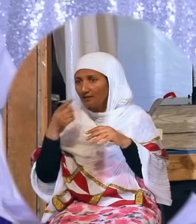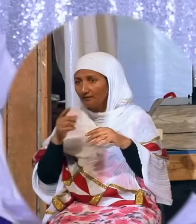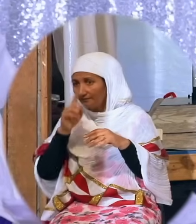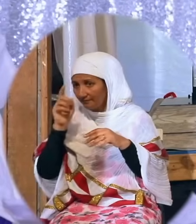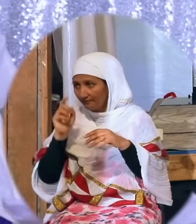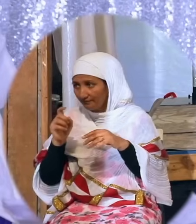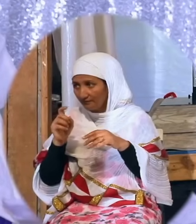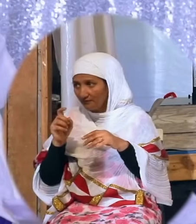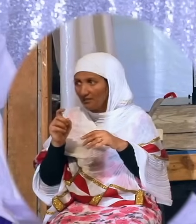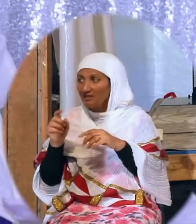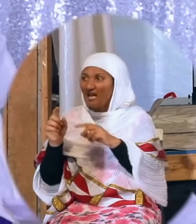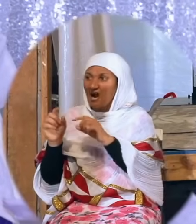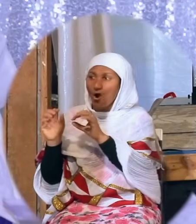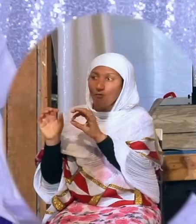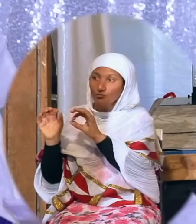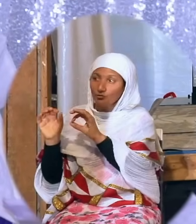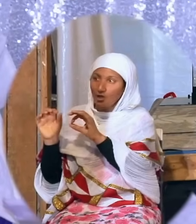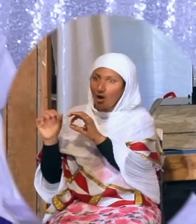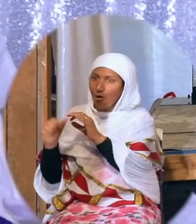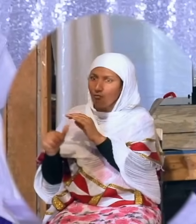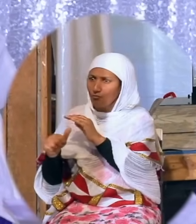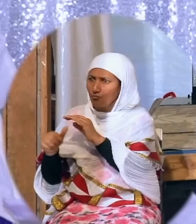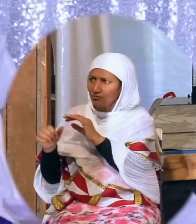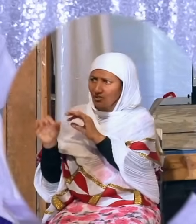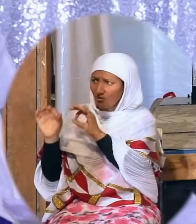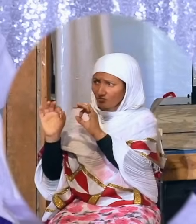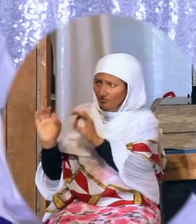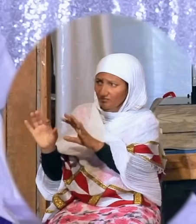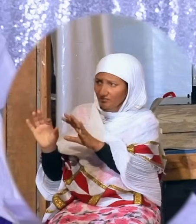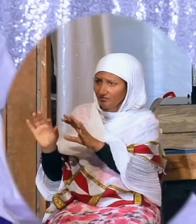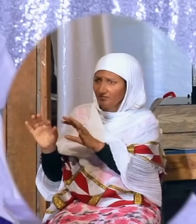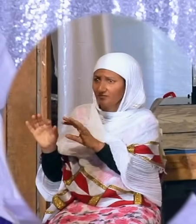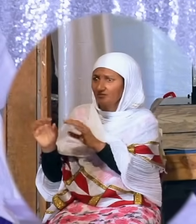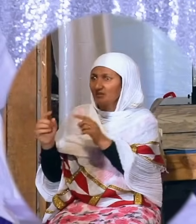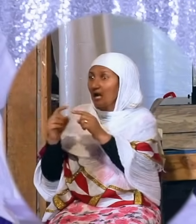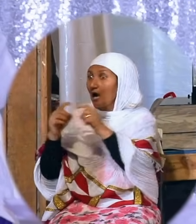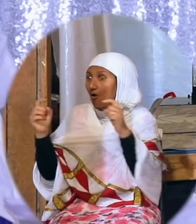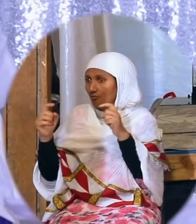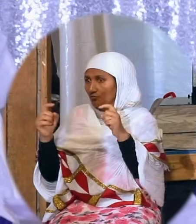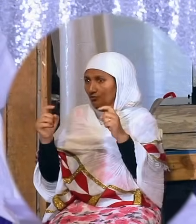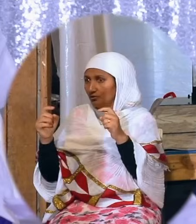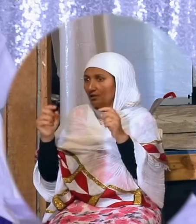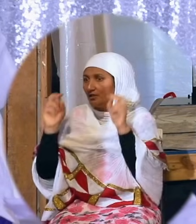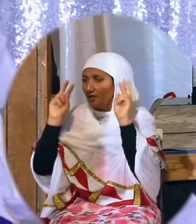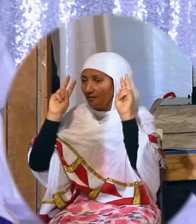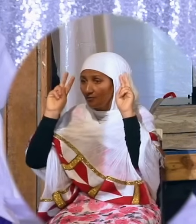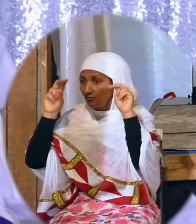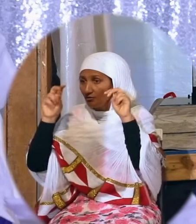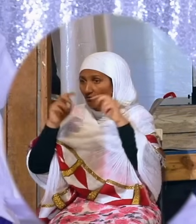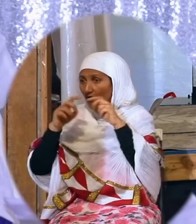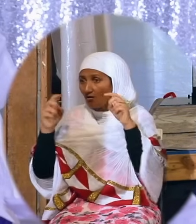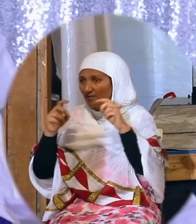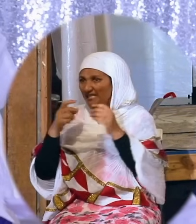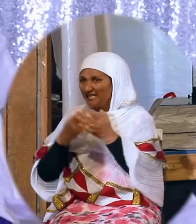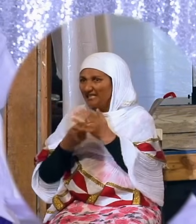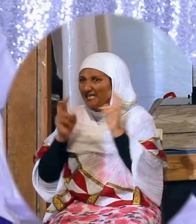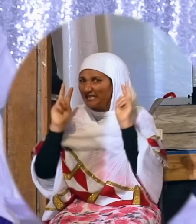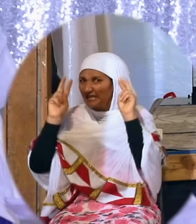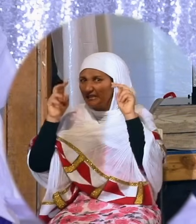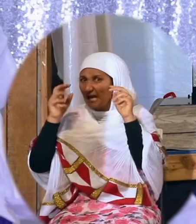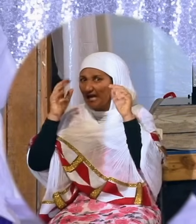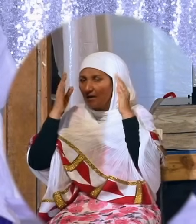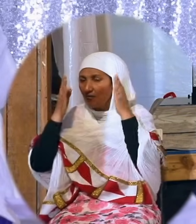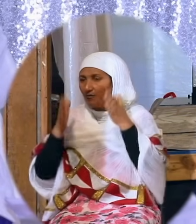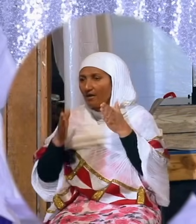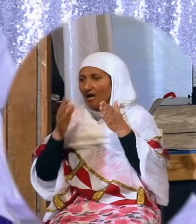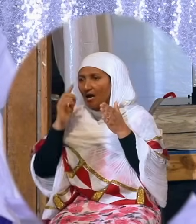በሉት ይላል ስለዚህ ምን ማለት ነው ዲያብሎስን መቃወም እንዲህ አይነት ሰይጣናዊ ሐሳቦችን